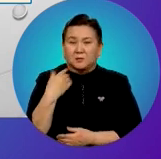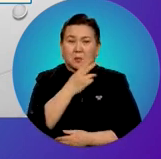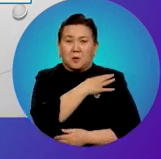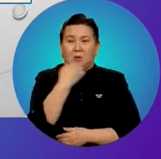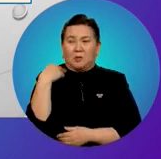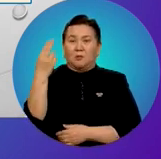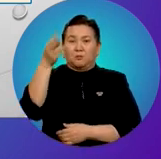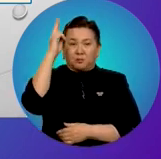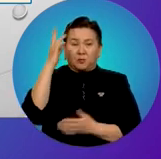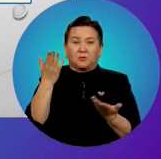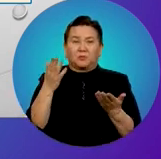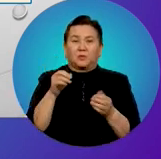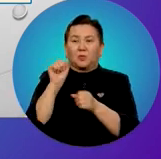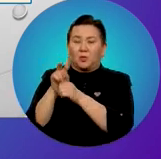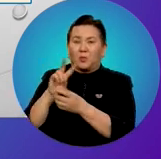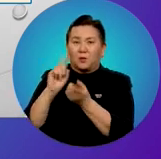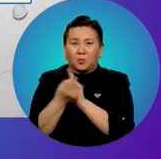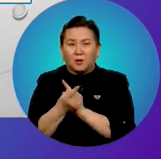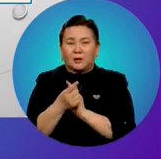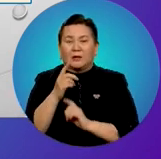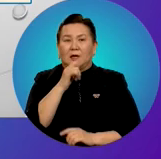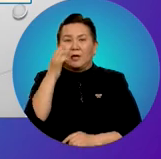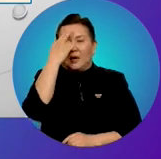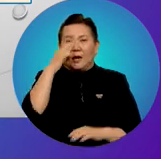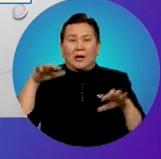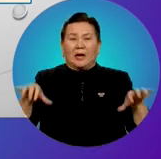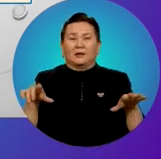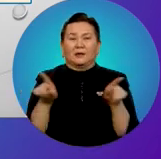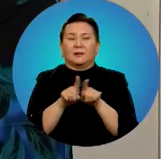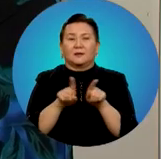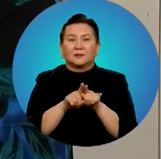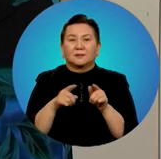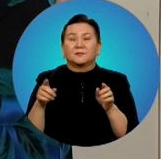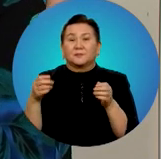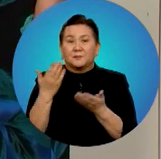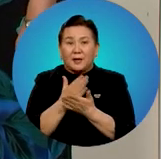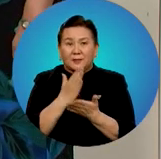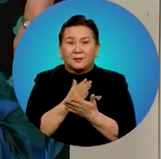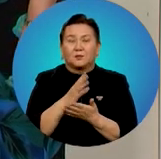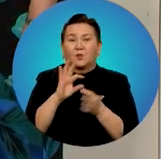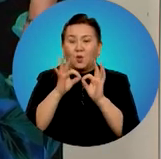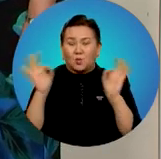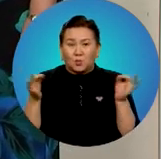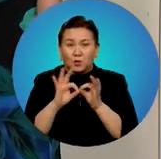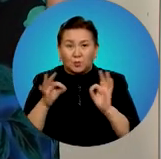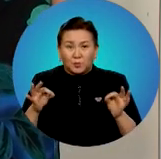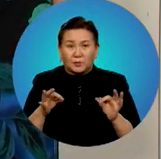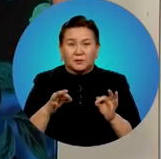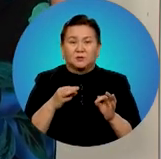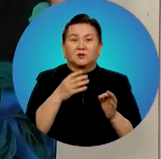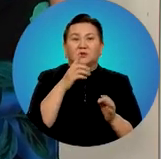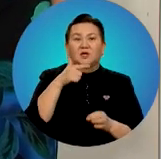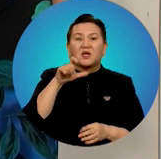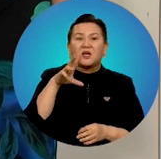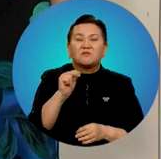уу түлхэн унгах, огцруулах тэрч бай тухай цааслах чуудаа байдаг, удаа байдаг гэсэн энэ одоо цогцолбор болохоор гэвч гэдэг үг